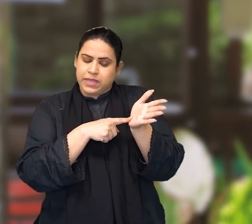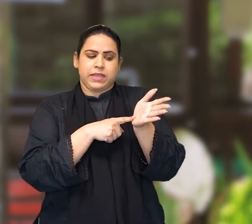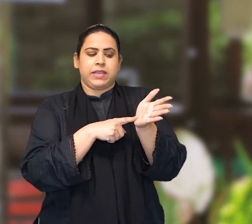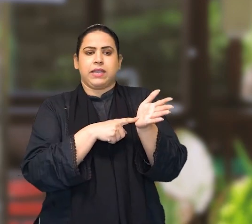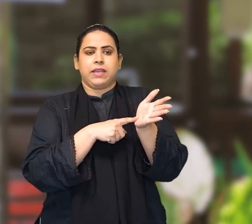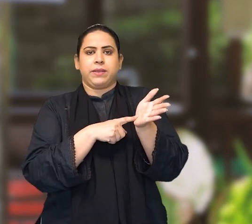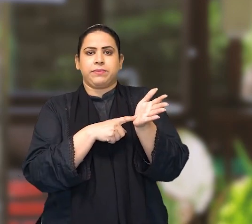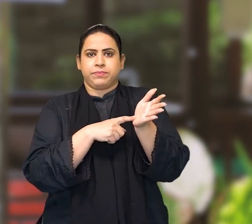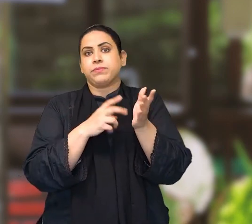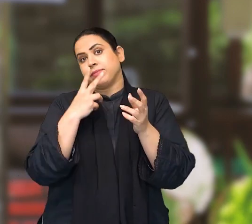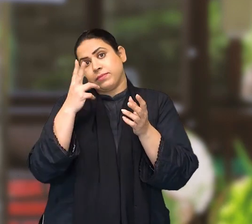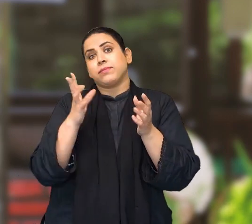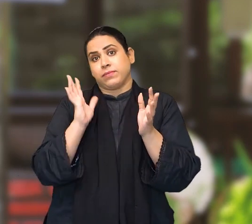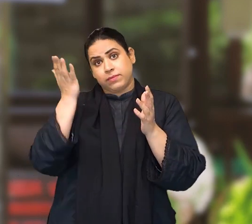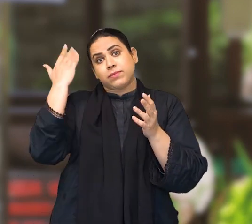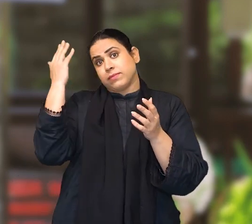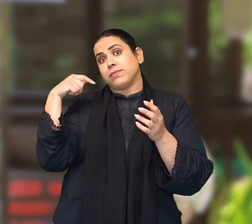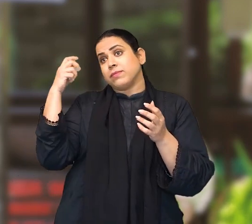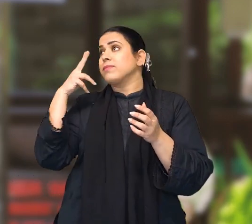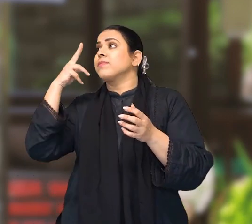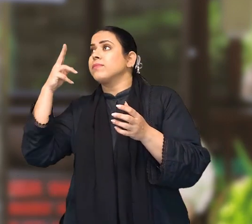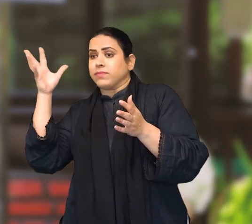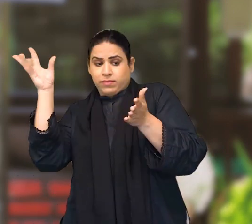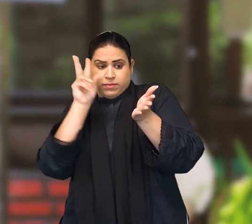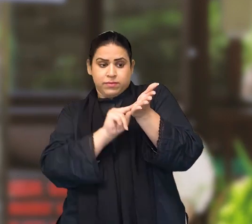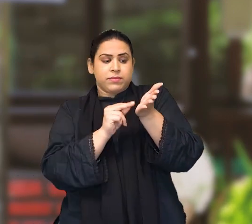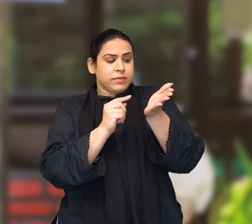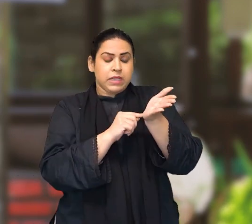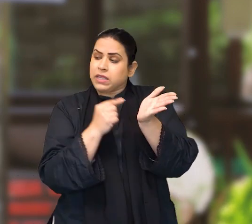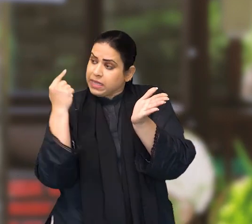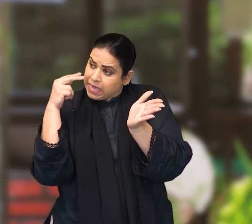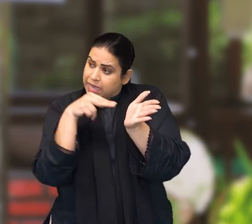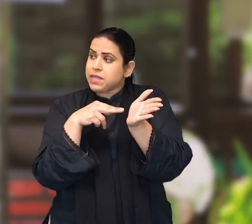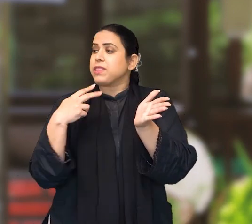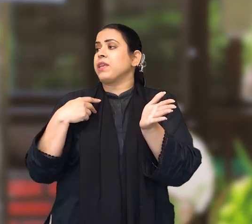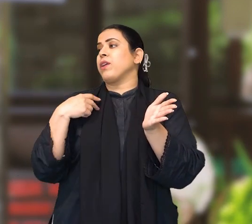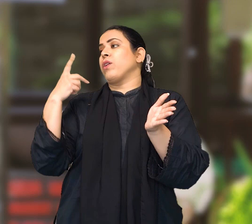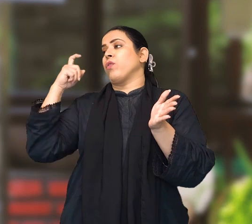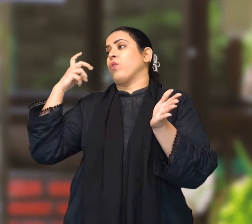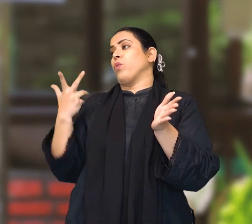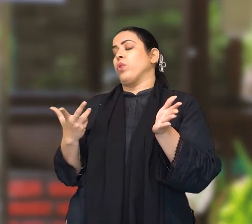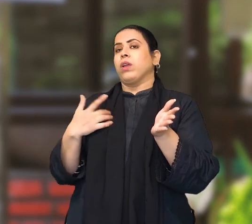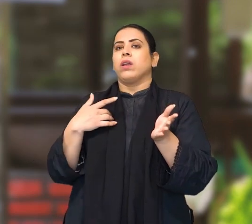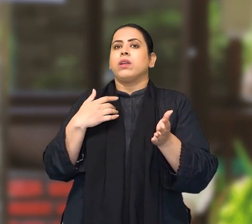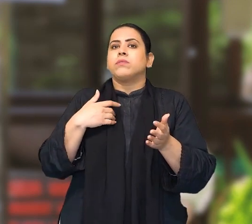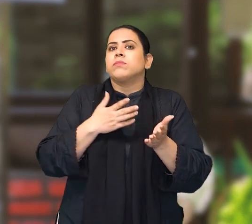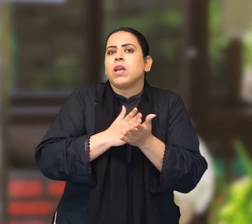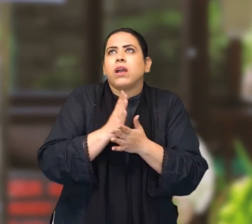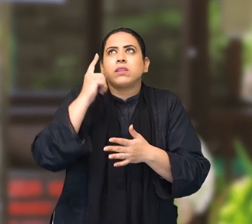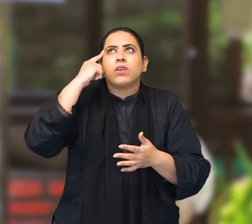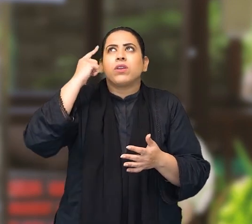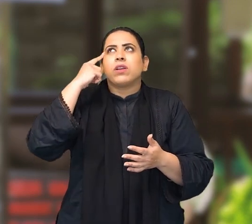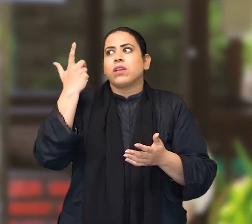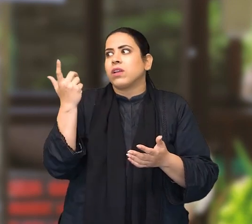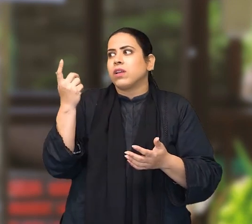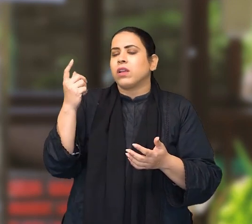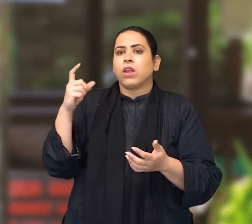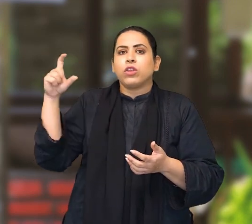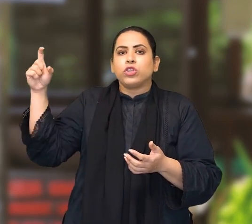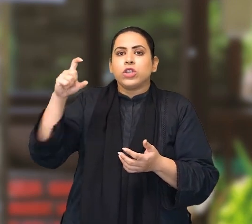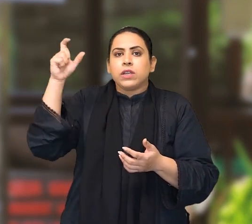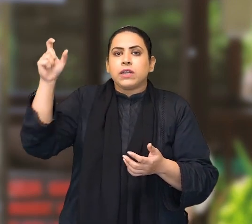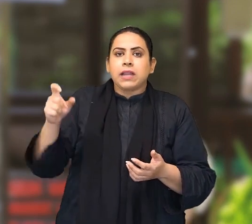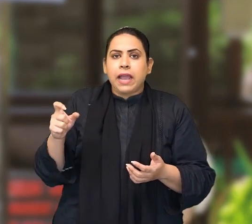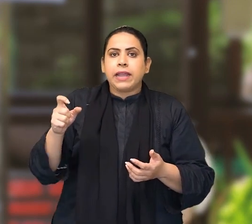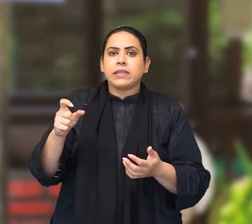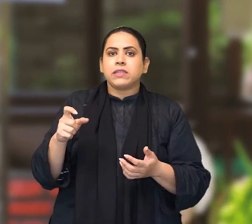वी एक्सपेक्टिंग. अक्सर औक़ात ऐसा भी होता है कि आप जाते उस माइंडसेट से और समटाइम क्लाइंट वो चीज़